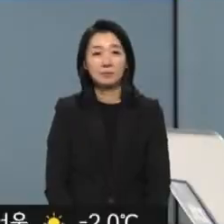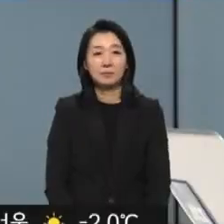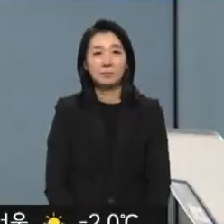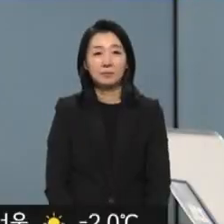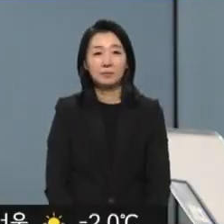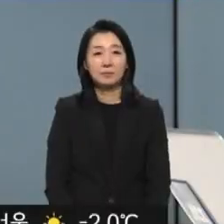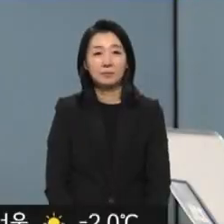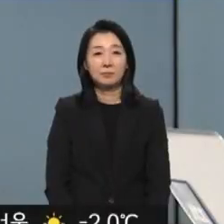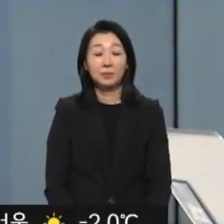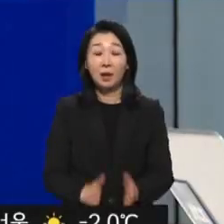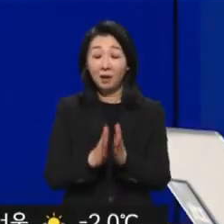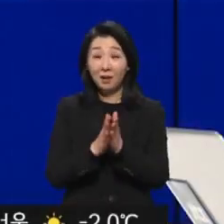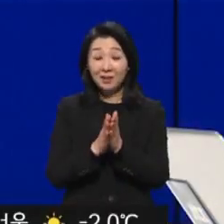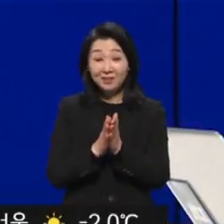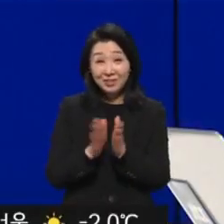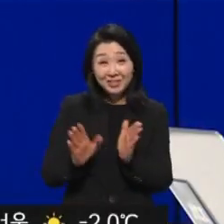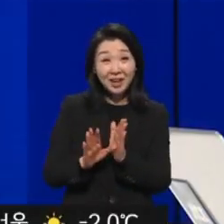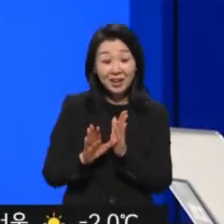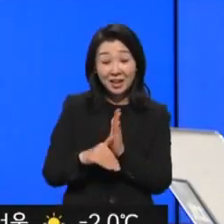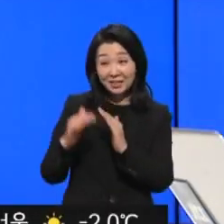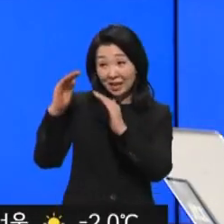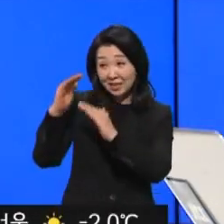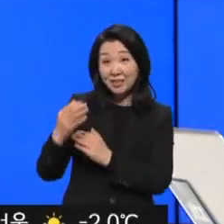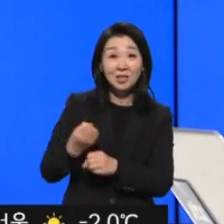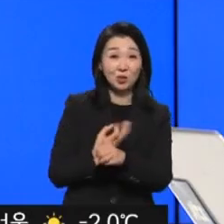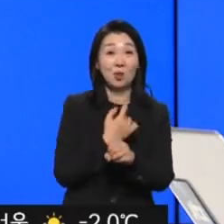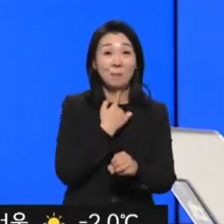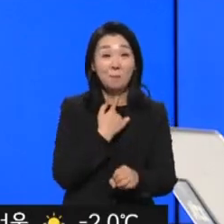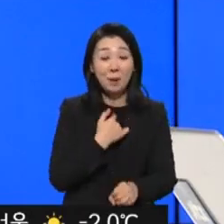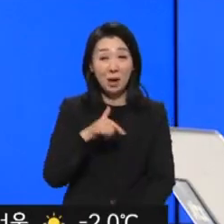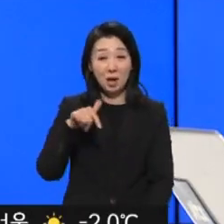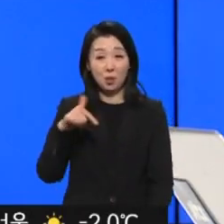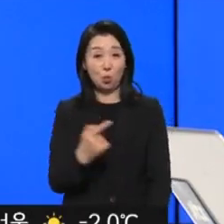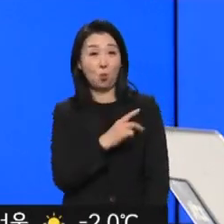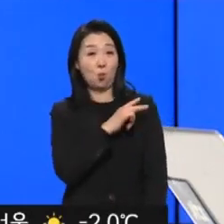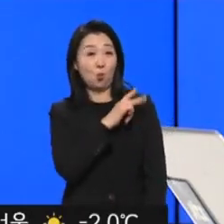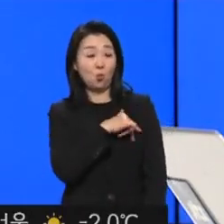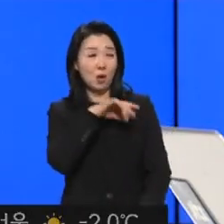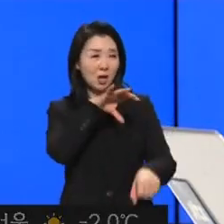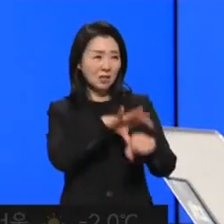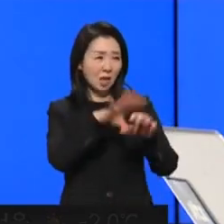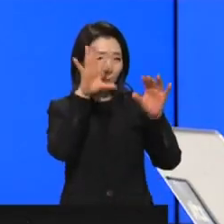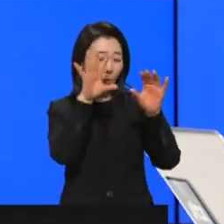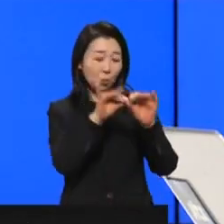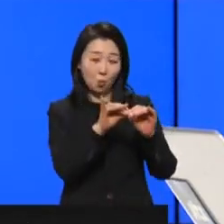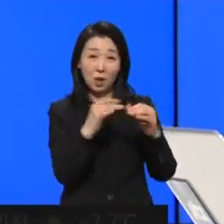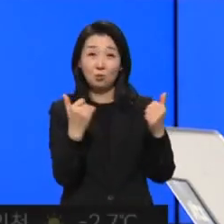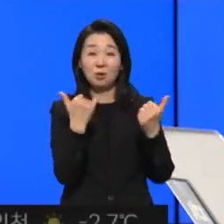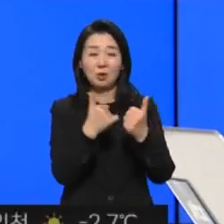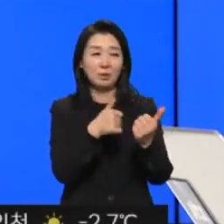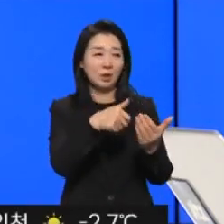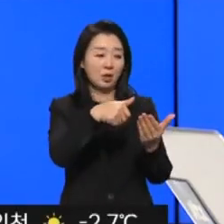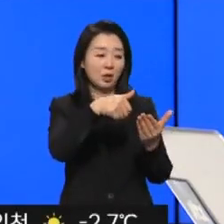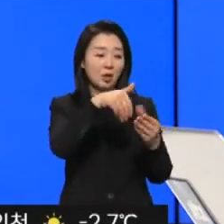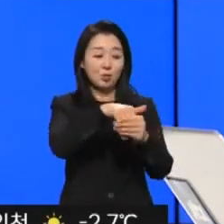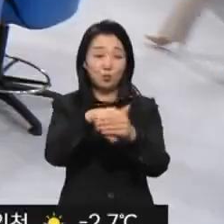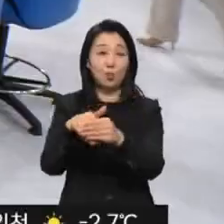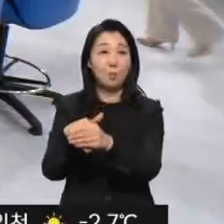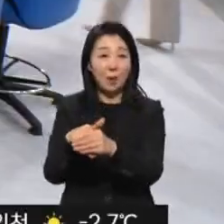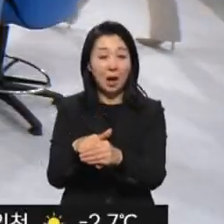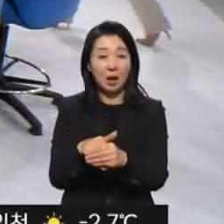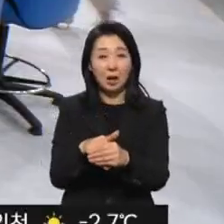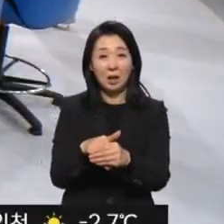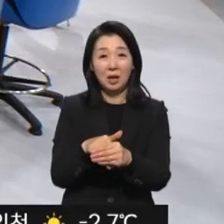네, 시작할 때 저희가 이제 속보를 반영해서 얘기를 했습니다만 노웅래 의원에 대한 체포동의안이 오늘 국회 본회의에서 표결에 붙여졌고